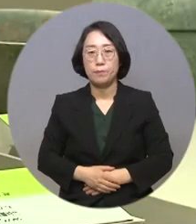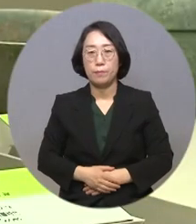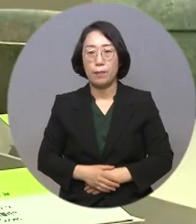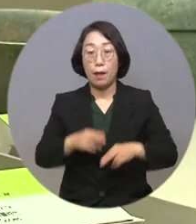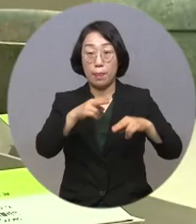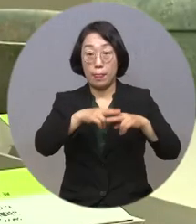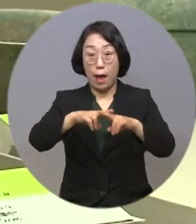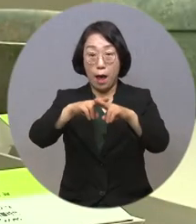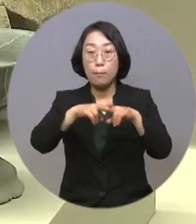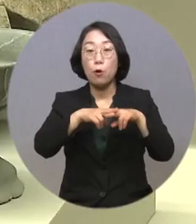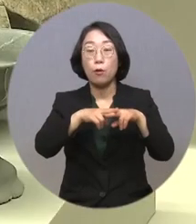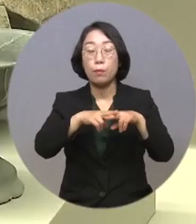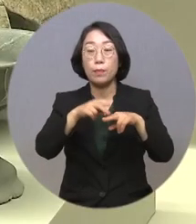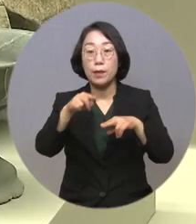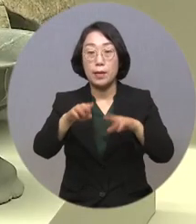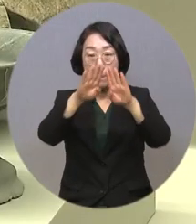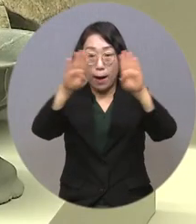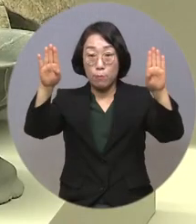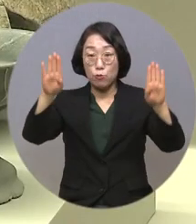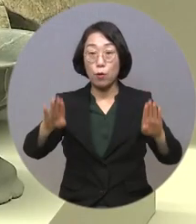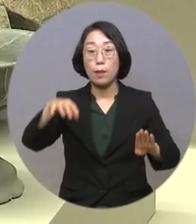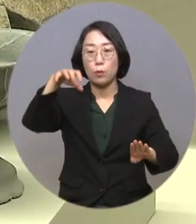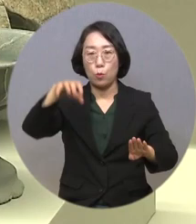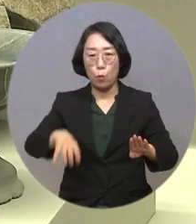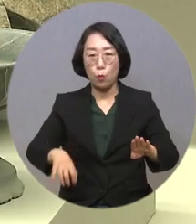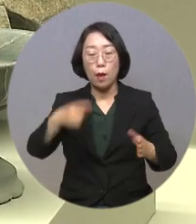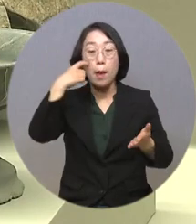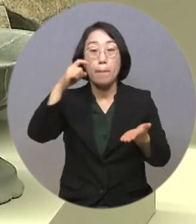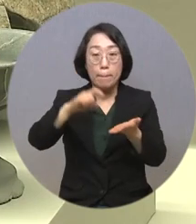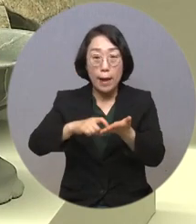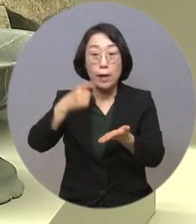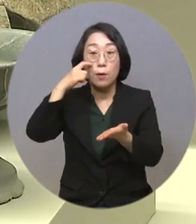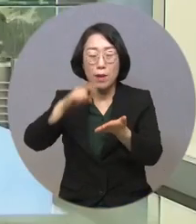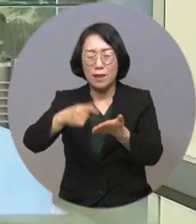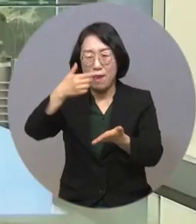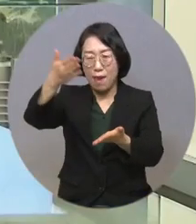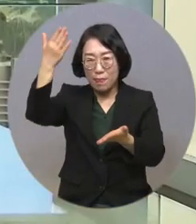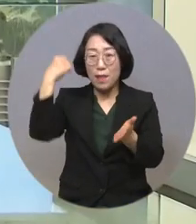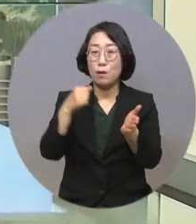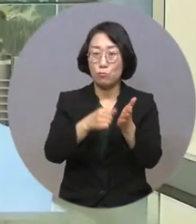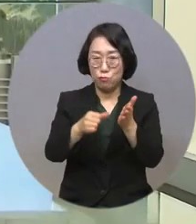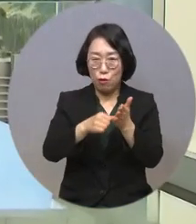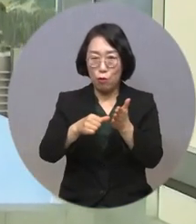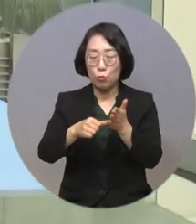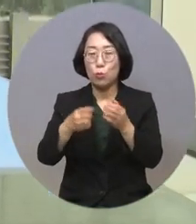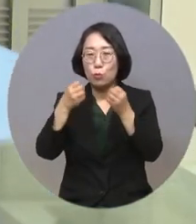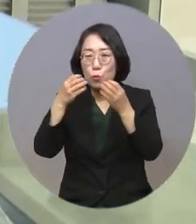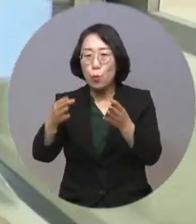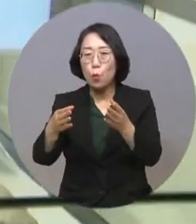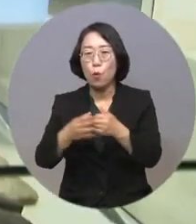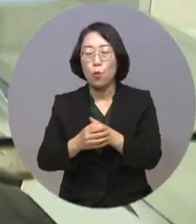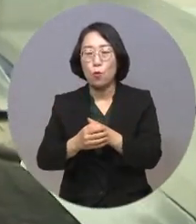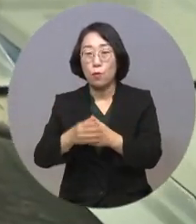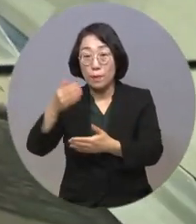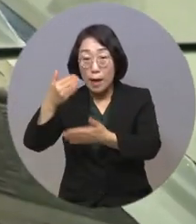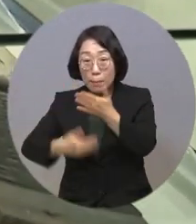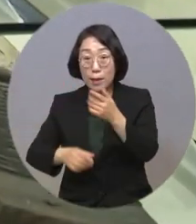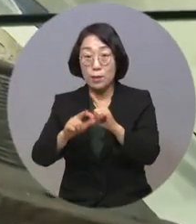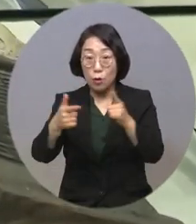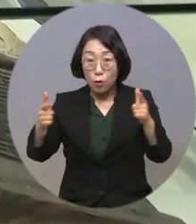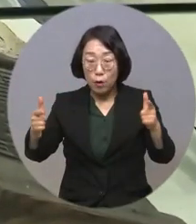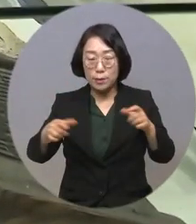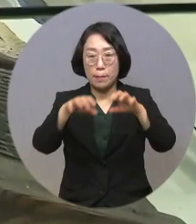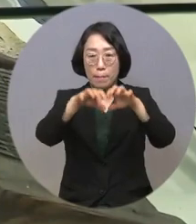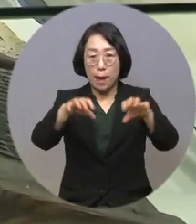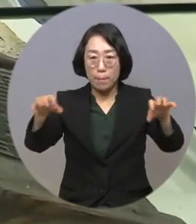남원 향토박물관에는 남원에서 발견된 구석기 시대의 물건부터 청동기 시대의 흔적까지 고스란히 전시되어